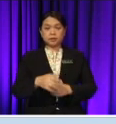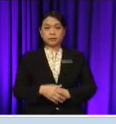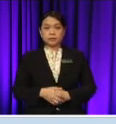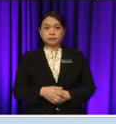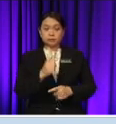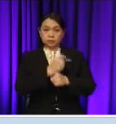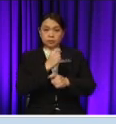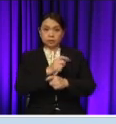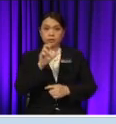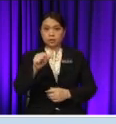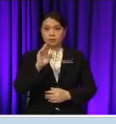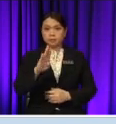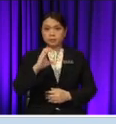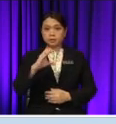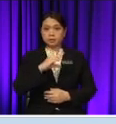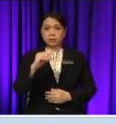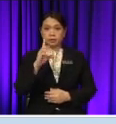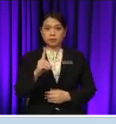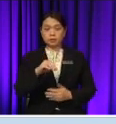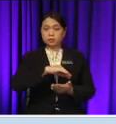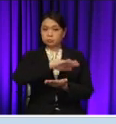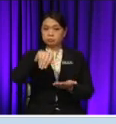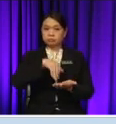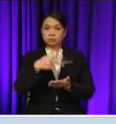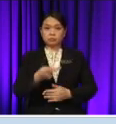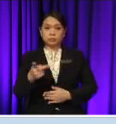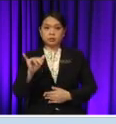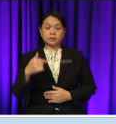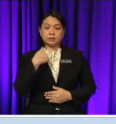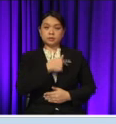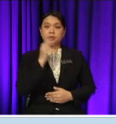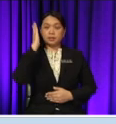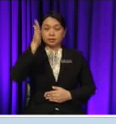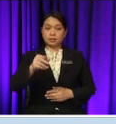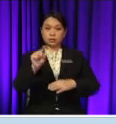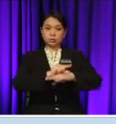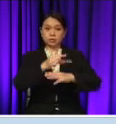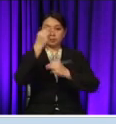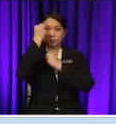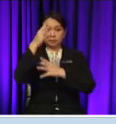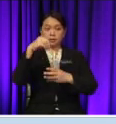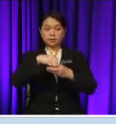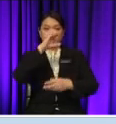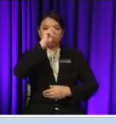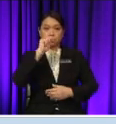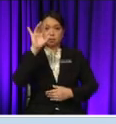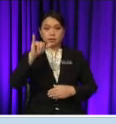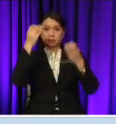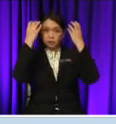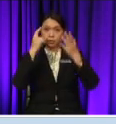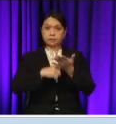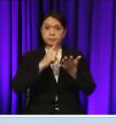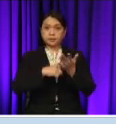jadi inilah semua perkara yang kita akan gunakan dalam soal dan